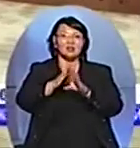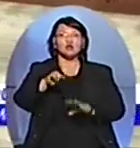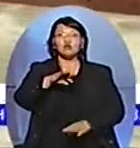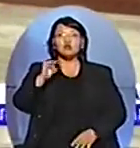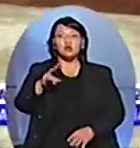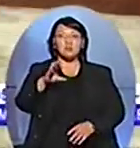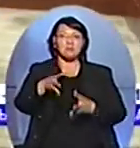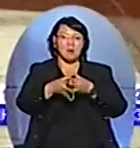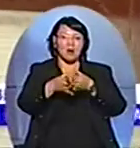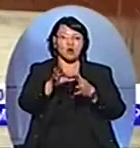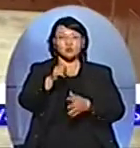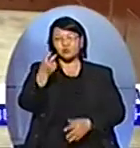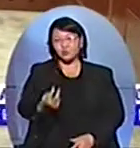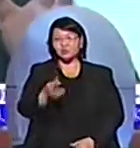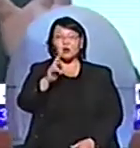корпорац байгуулах гэж байгаа юм байна.